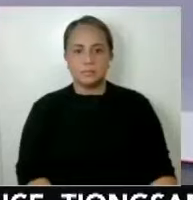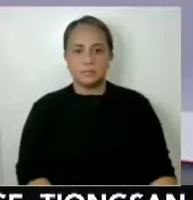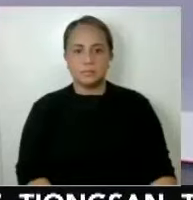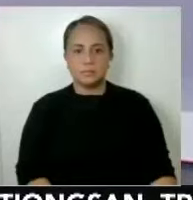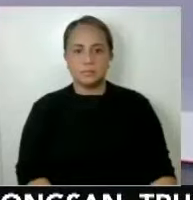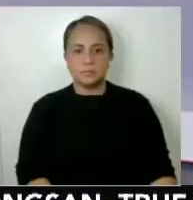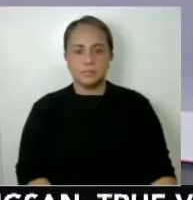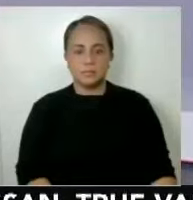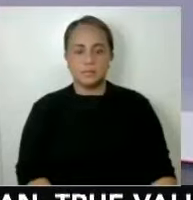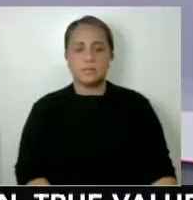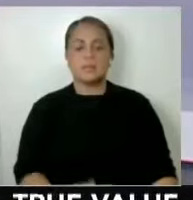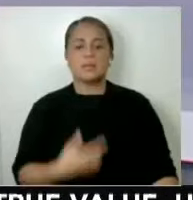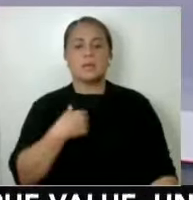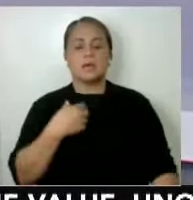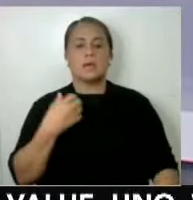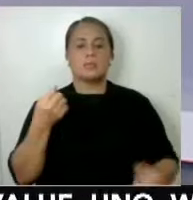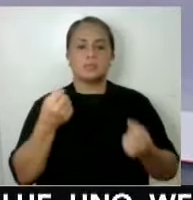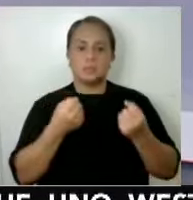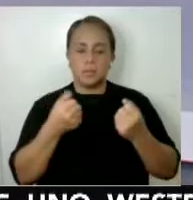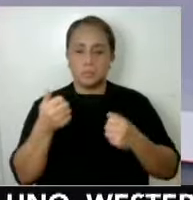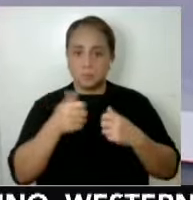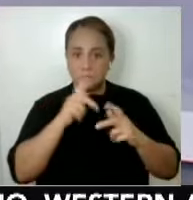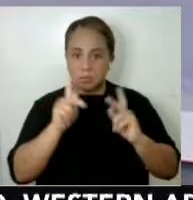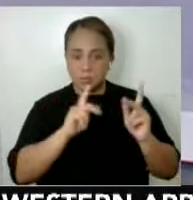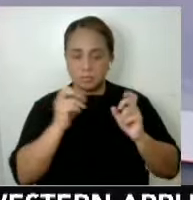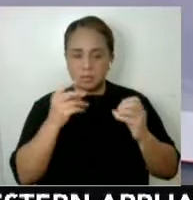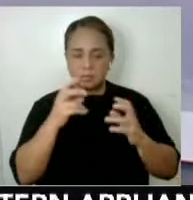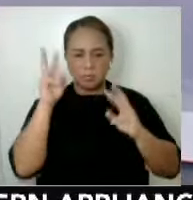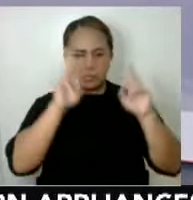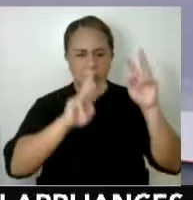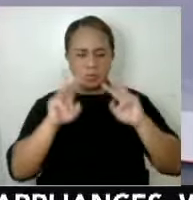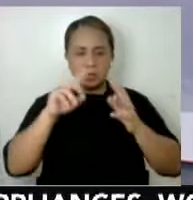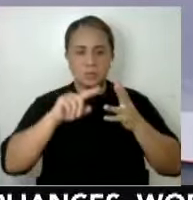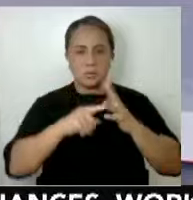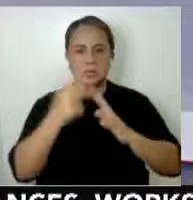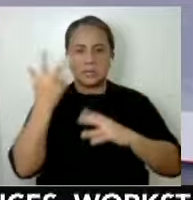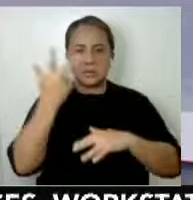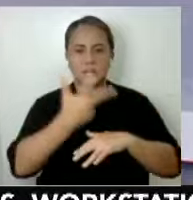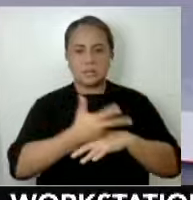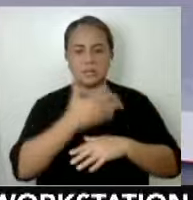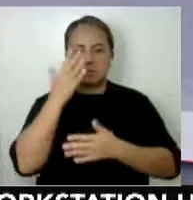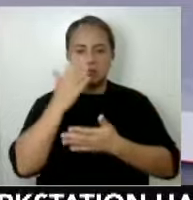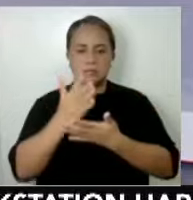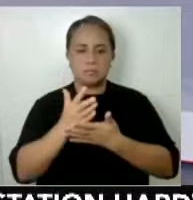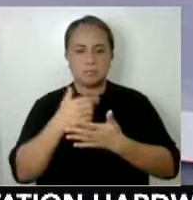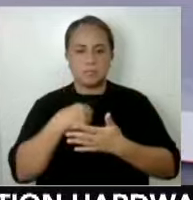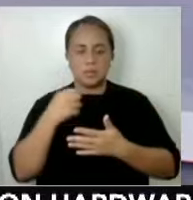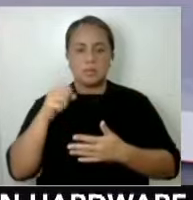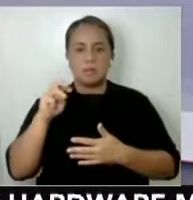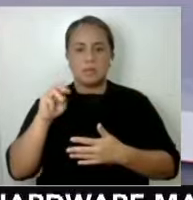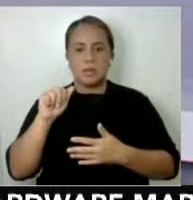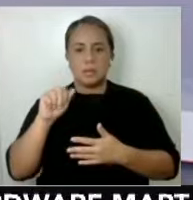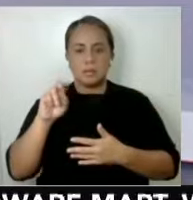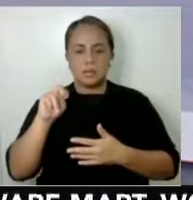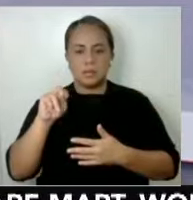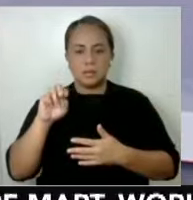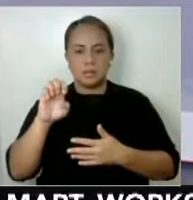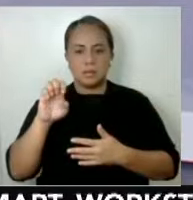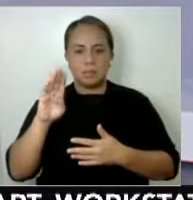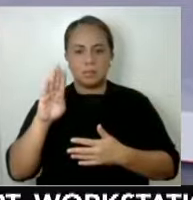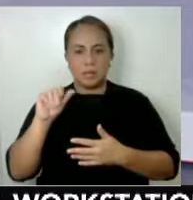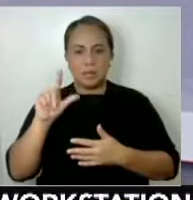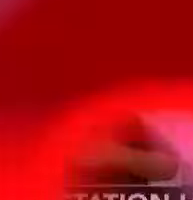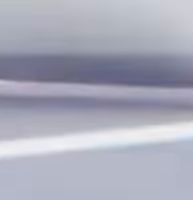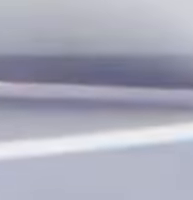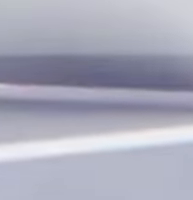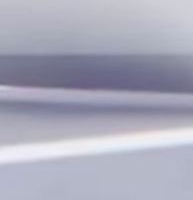Ilang commuter ang nag-aalala sa pagsisimula bukas ng tatlong araw na tigil pasada ng grupong Manibela. Nakatutok si Dano Tingkungko.